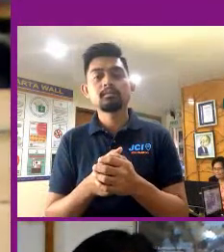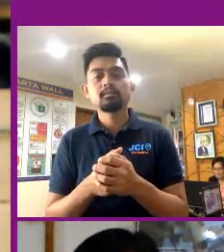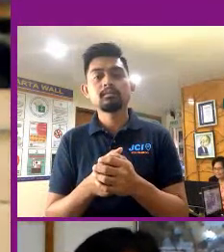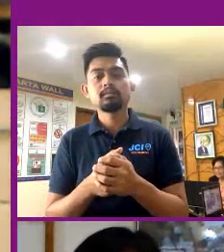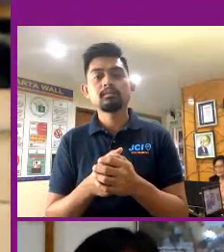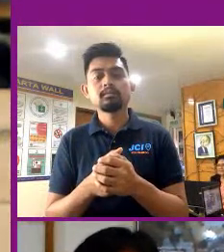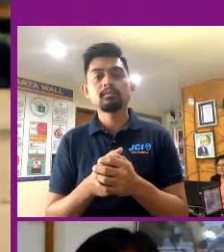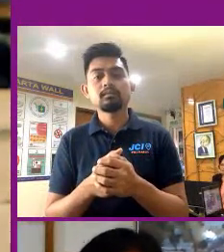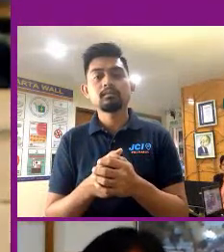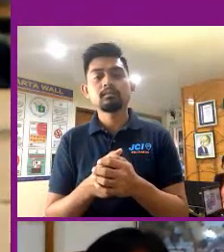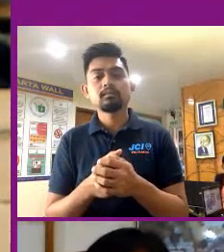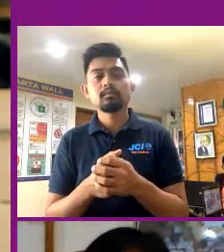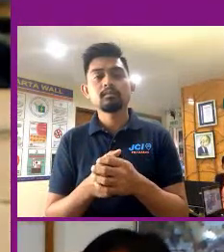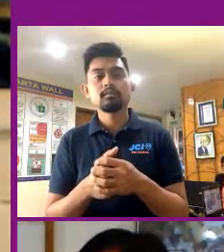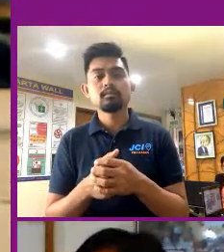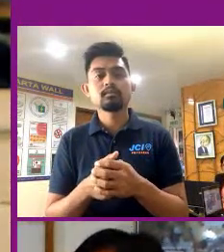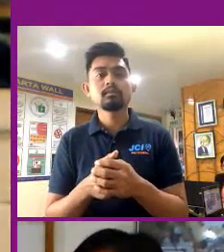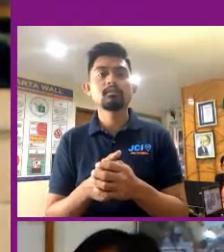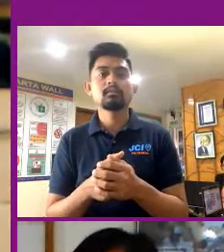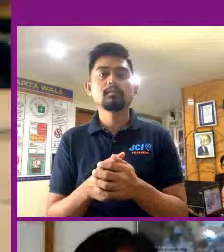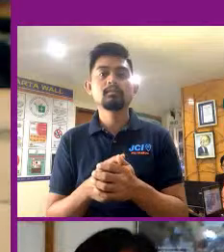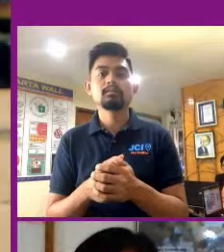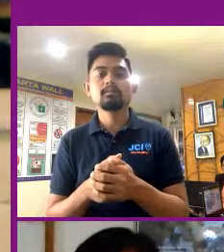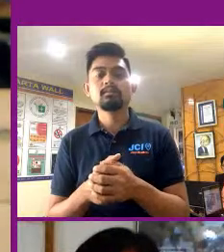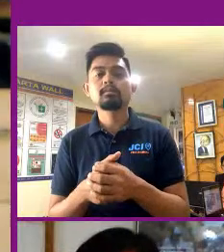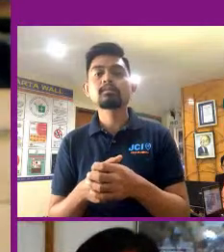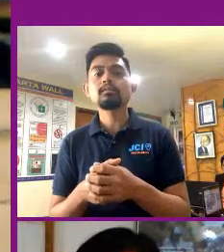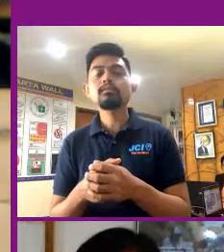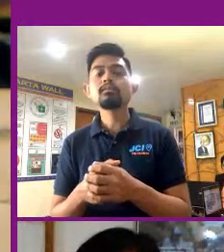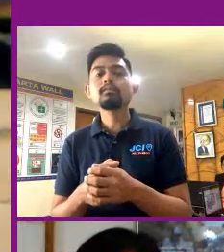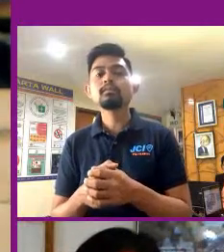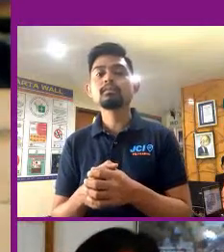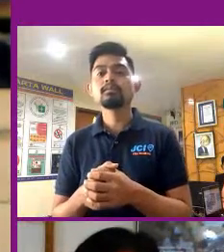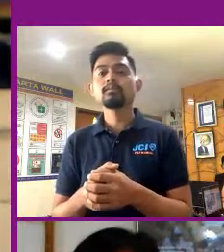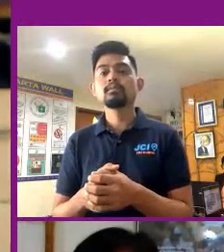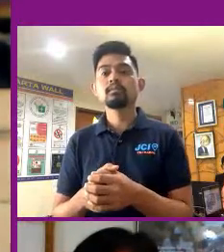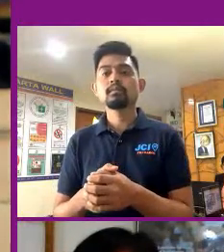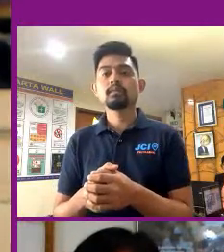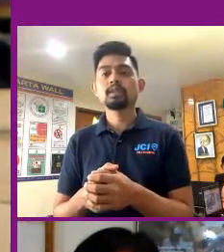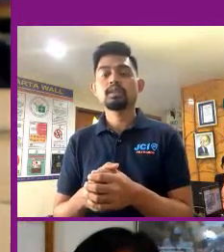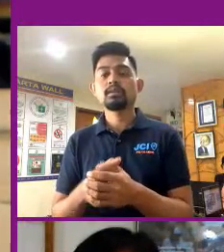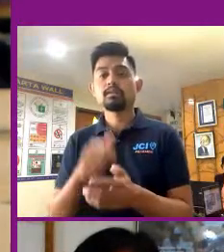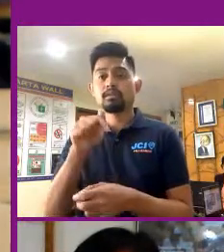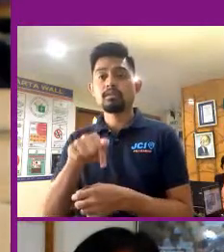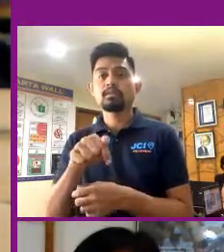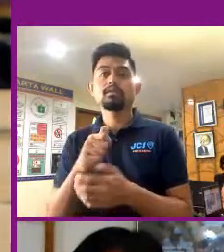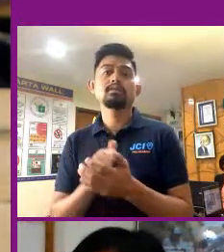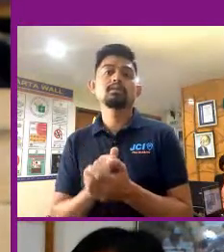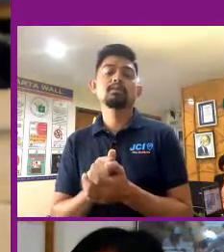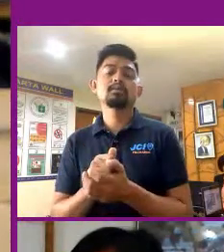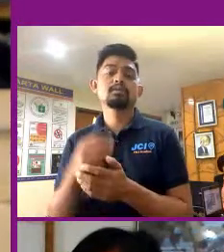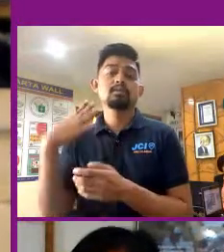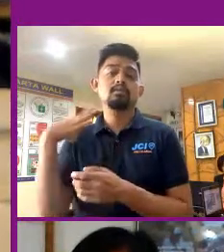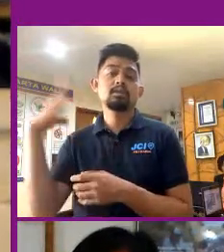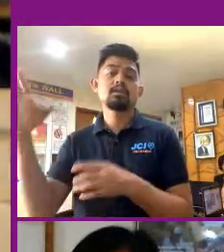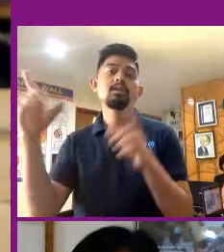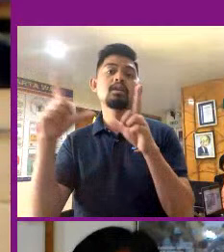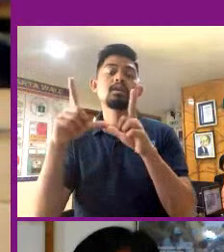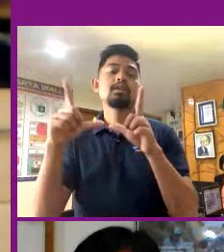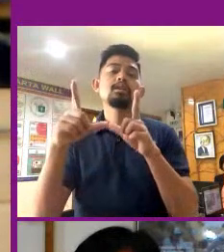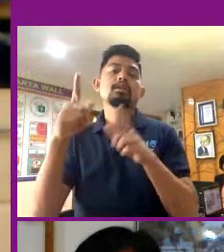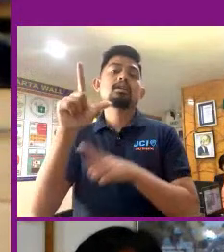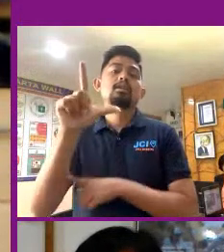So dapat po that is not for natin. Ano, that is not kasi kami sa ano, sa barangay level,